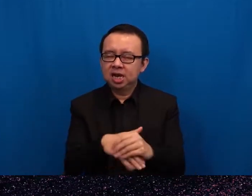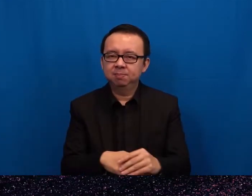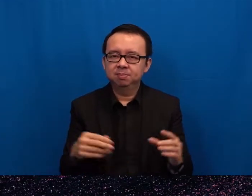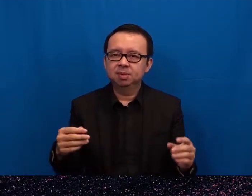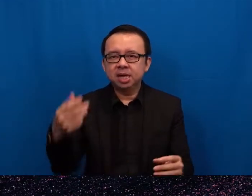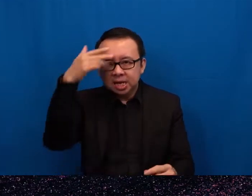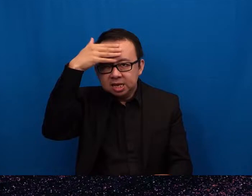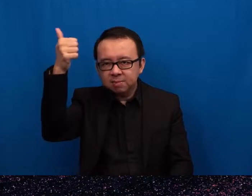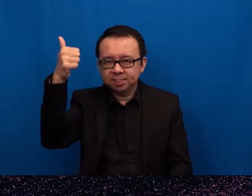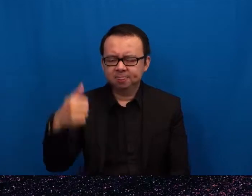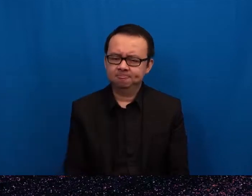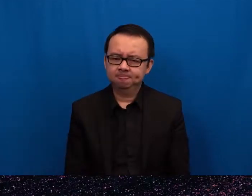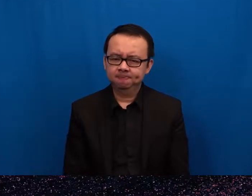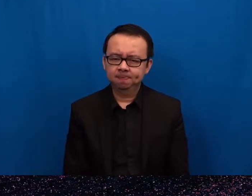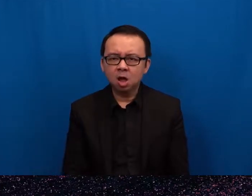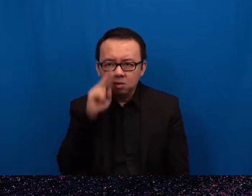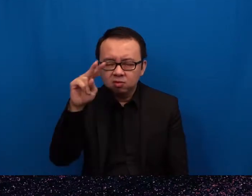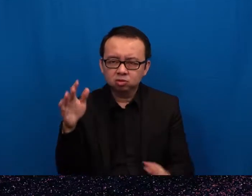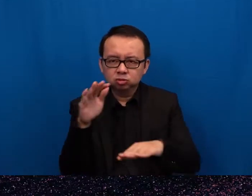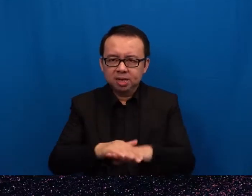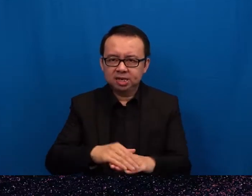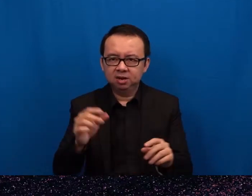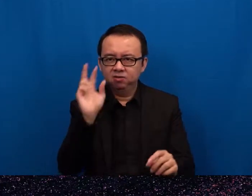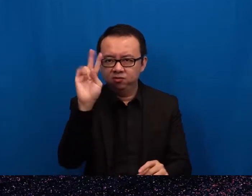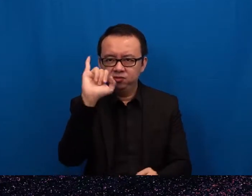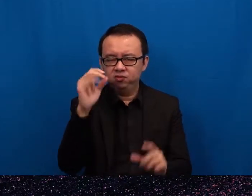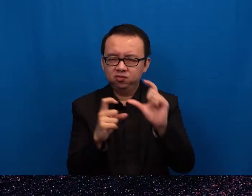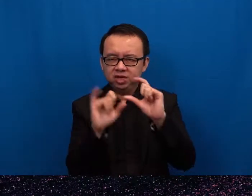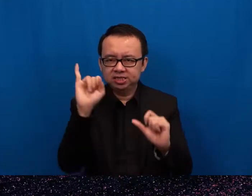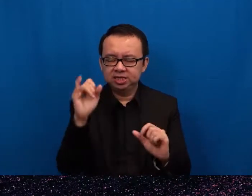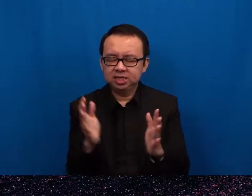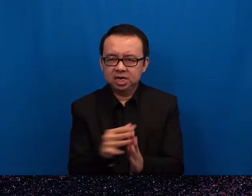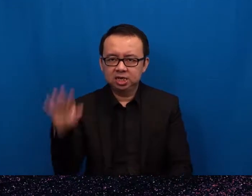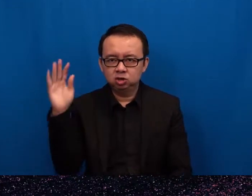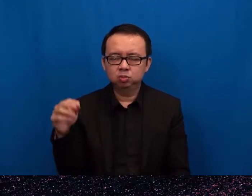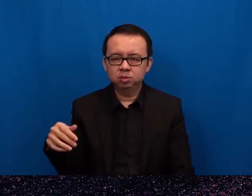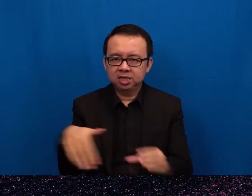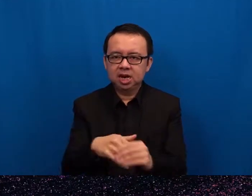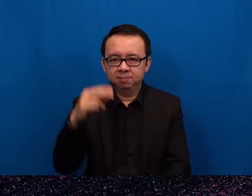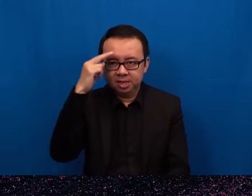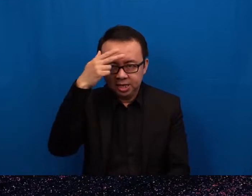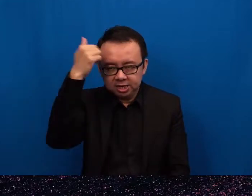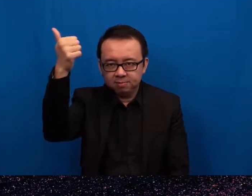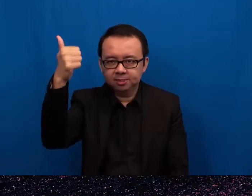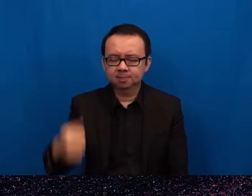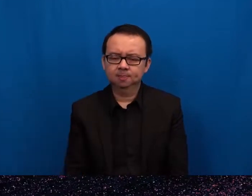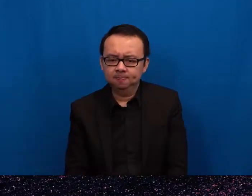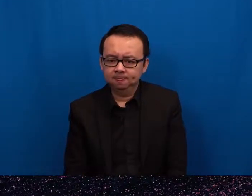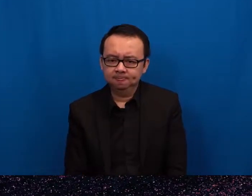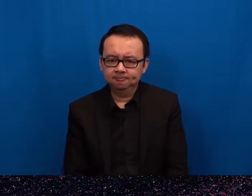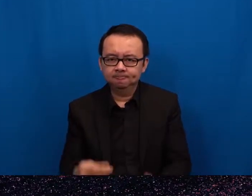visi, hidup dalam hikmat. Ya. Mata kita itu surga. Fix your eyes upon